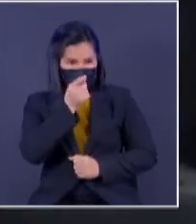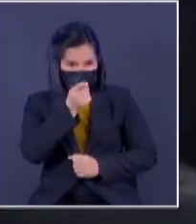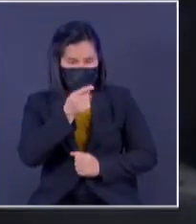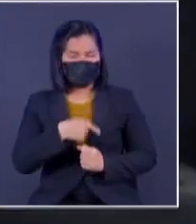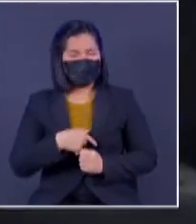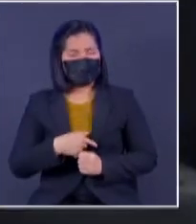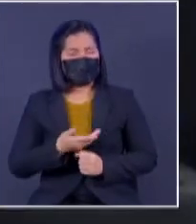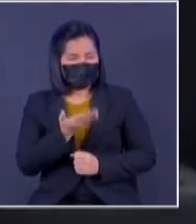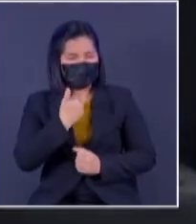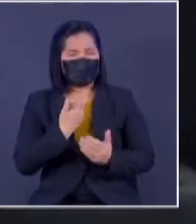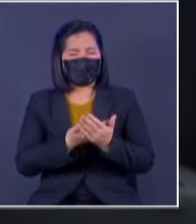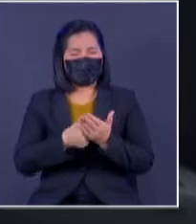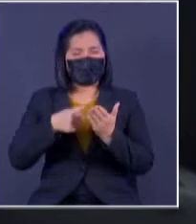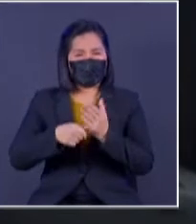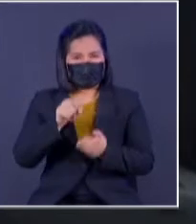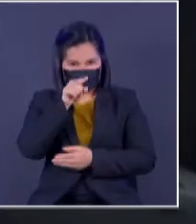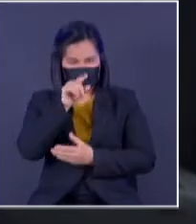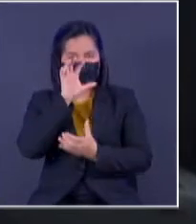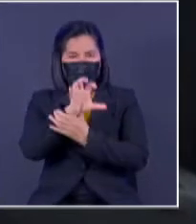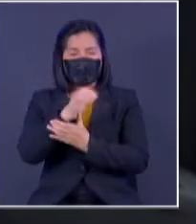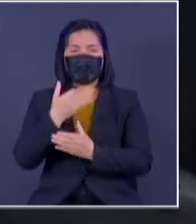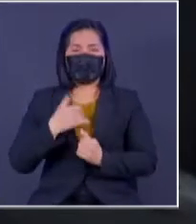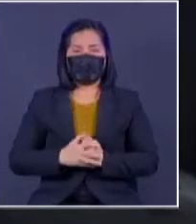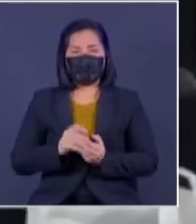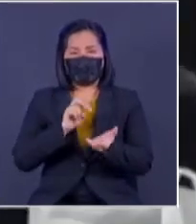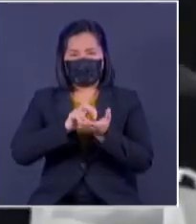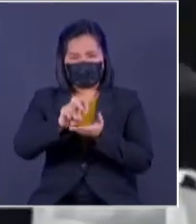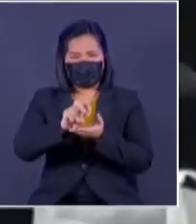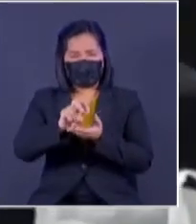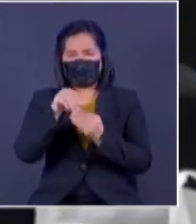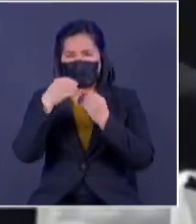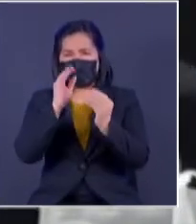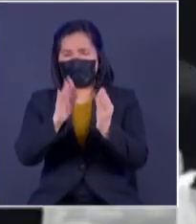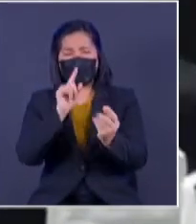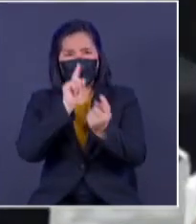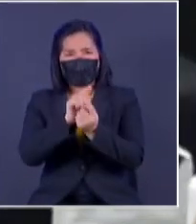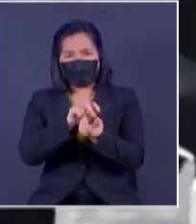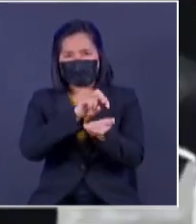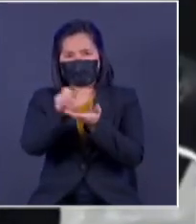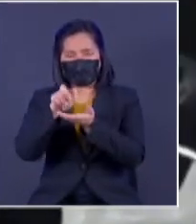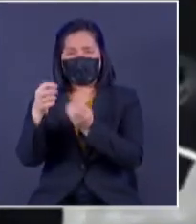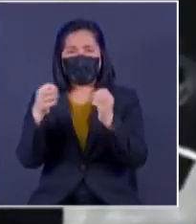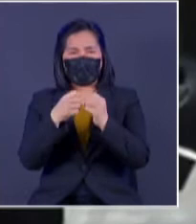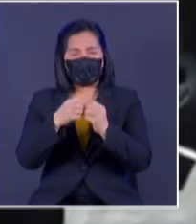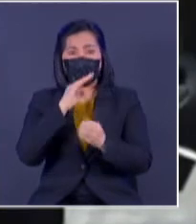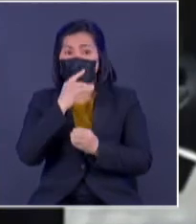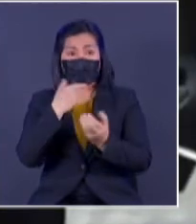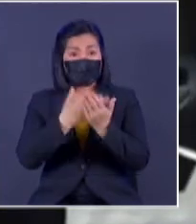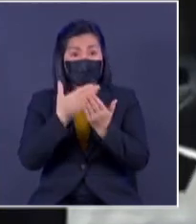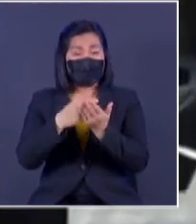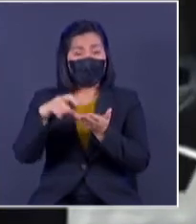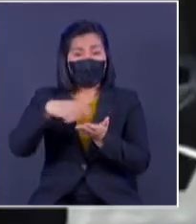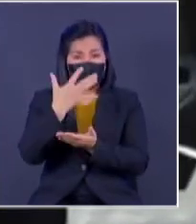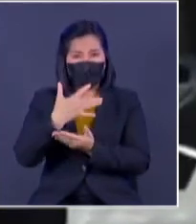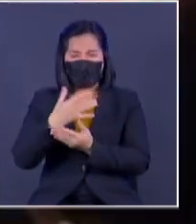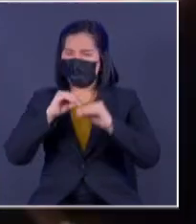ติดตามไปก่อกวนติดตามไปข่มขู่มีการส่งข้อความไปให้บุคคลใกล้ชิดด้วยรวมไปถึงมีการประจานให้เกิดความ